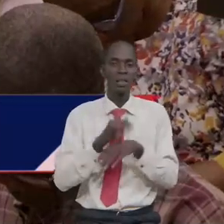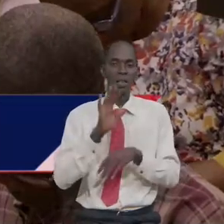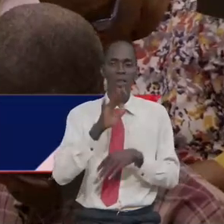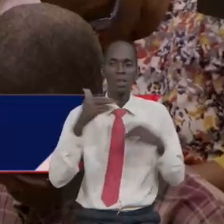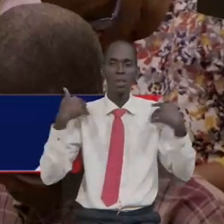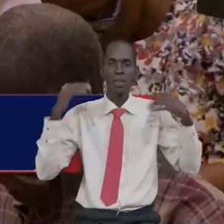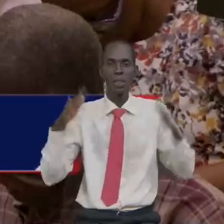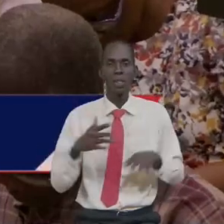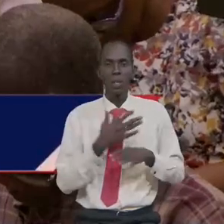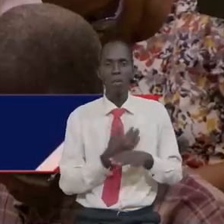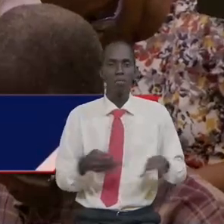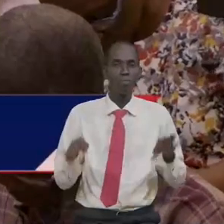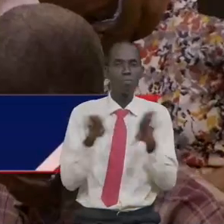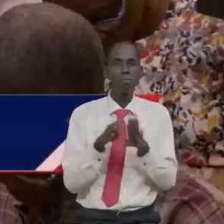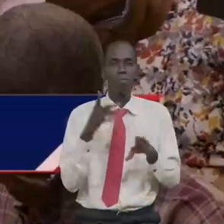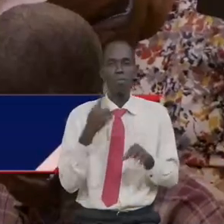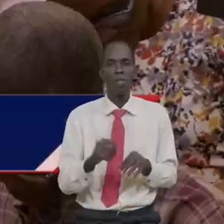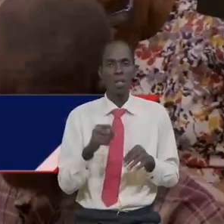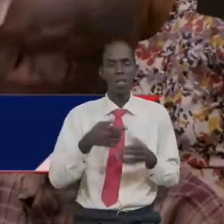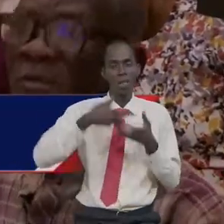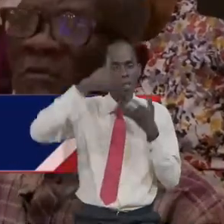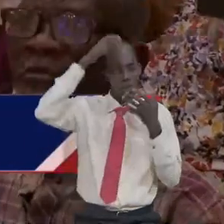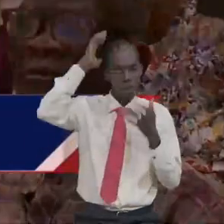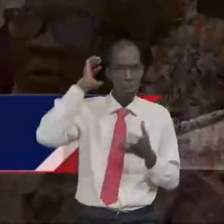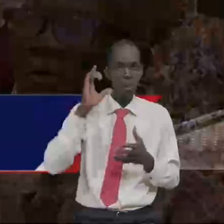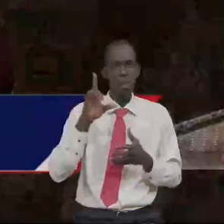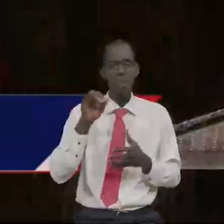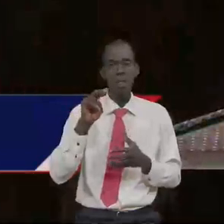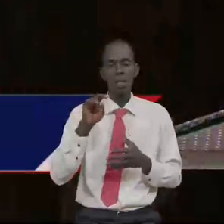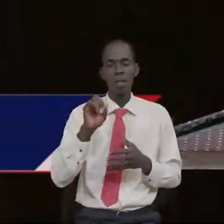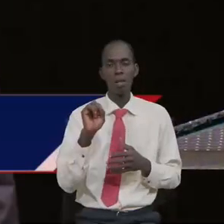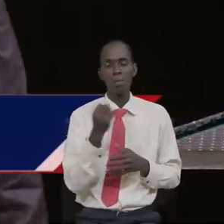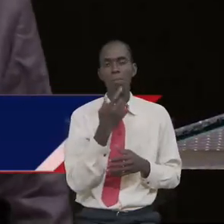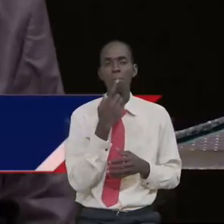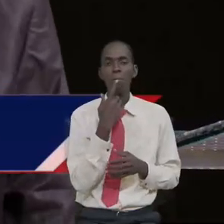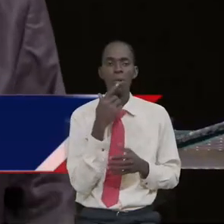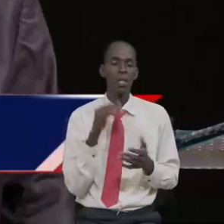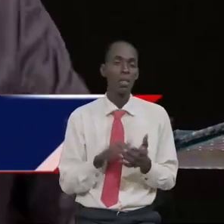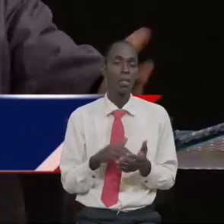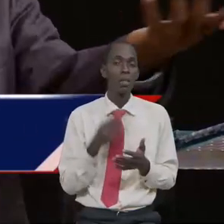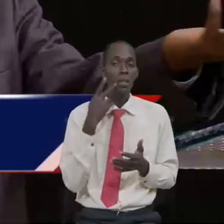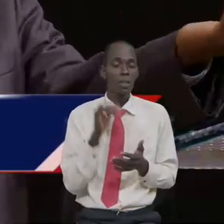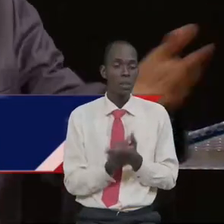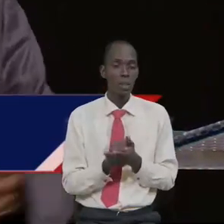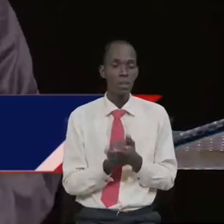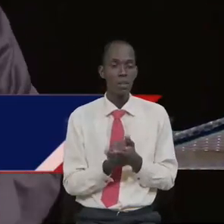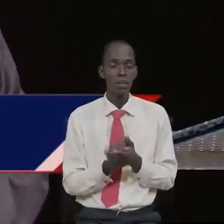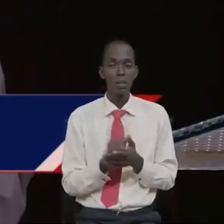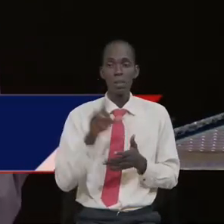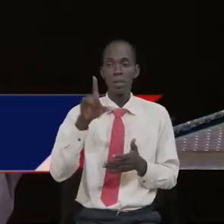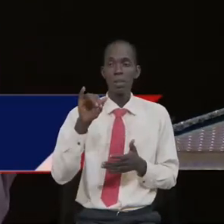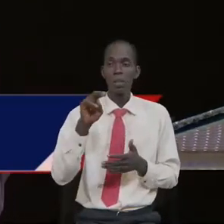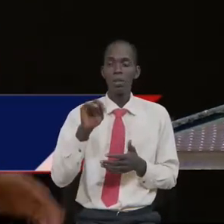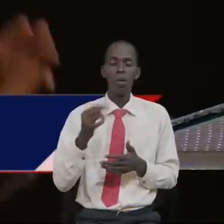ange et fermé la gueule des lions. Comprenez? Le feu était créé par Dieu, les lions étaient créés par